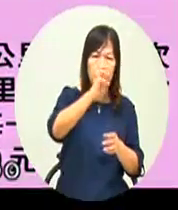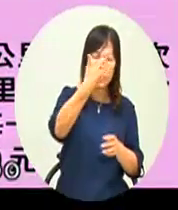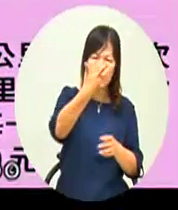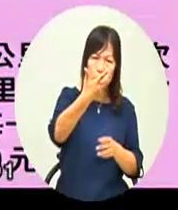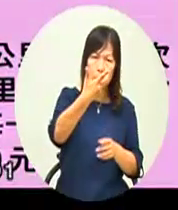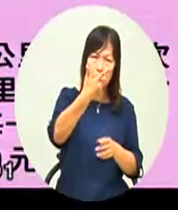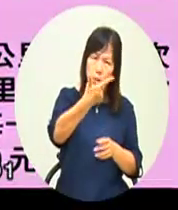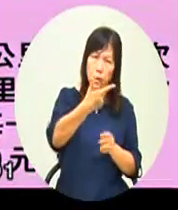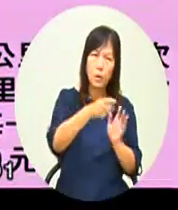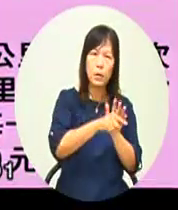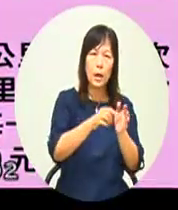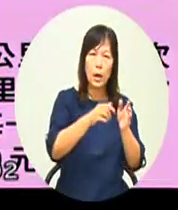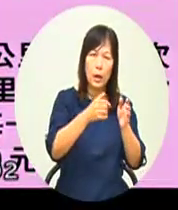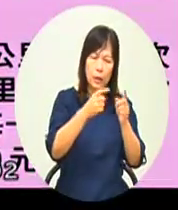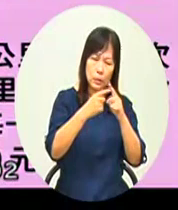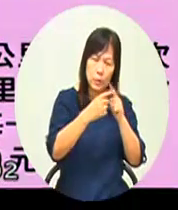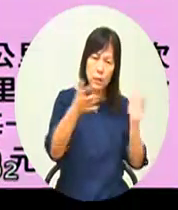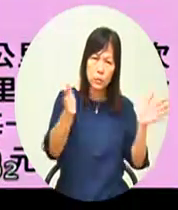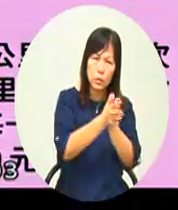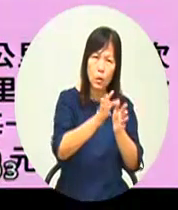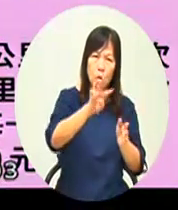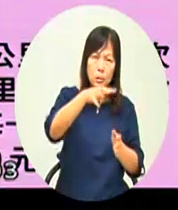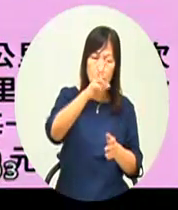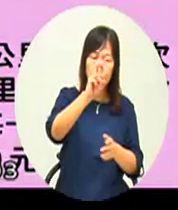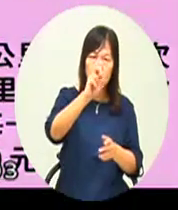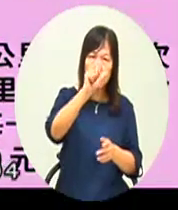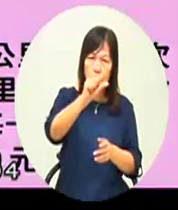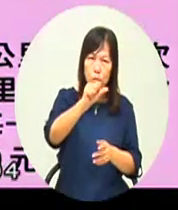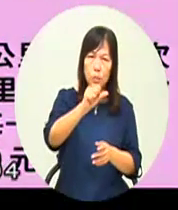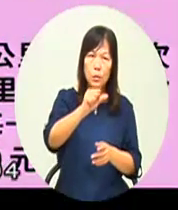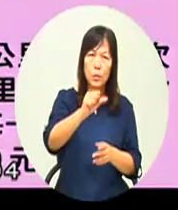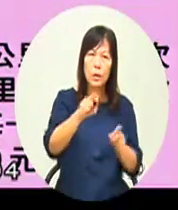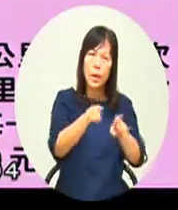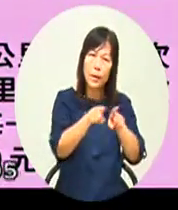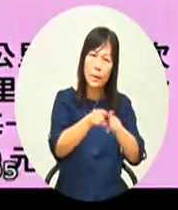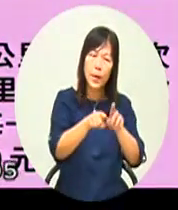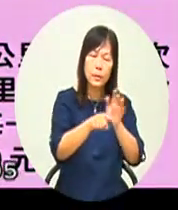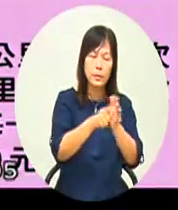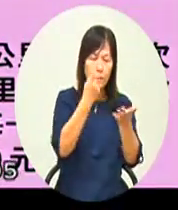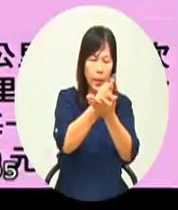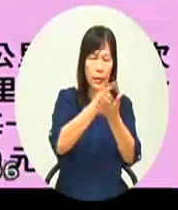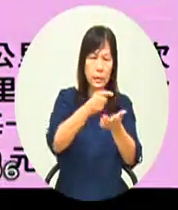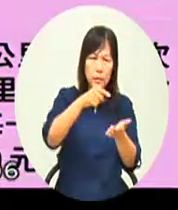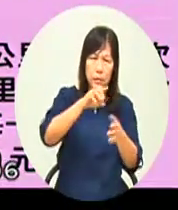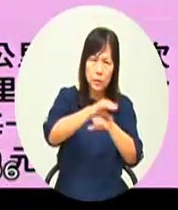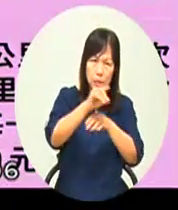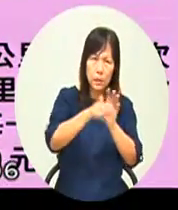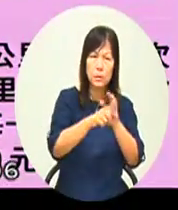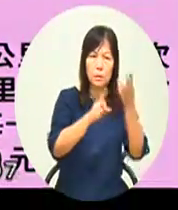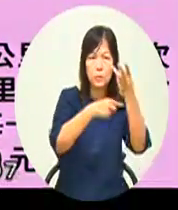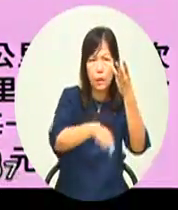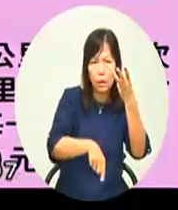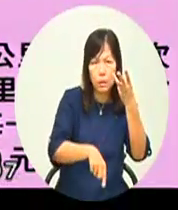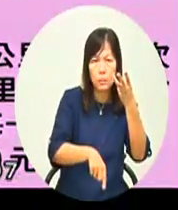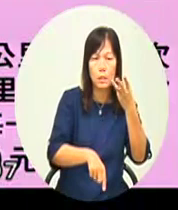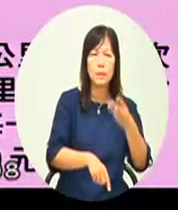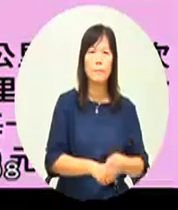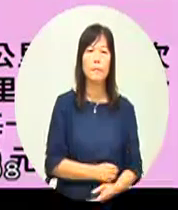136次，那客运人数是425人次，那平均每车次哦3人，